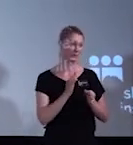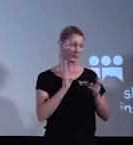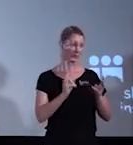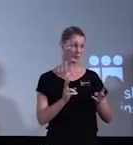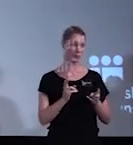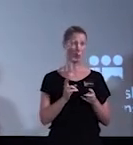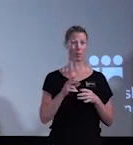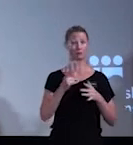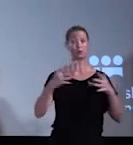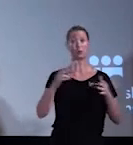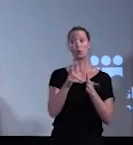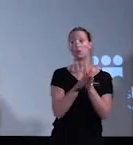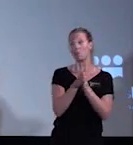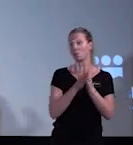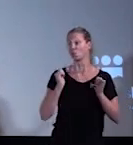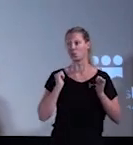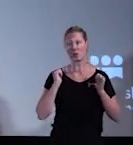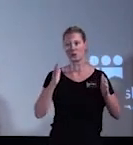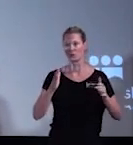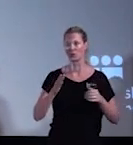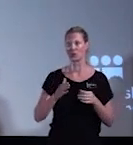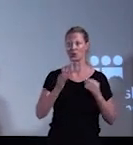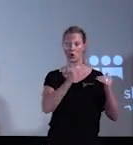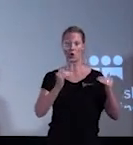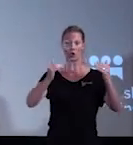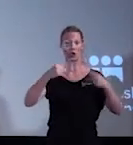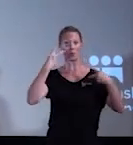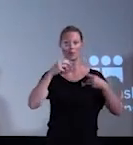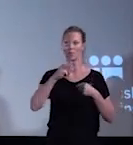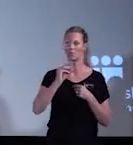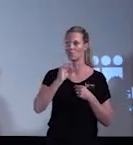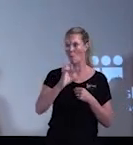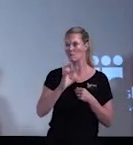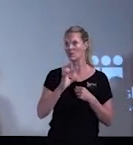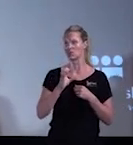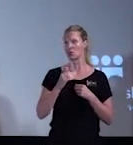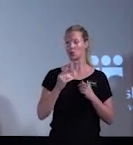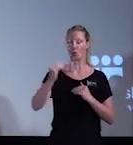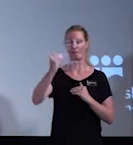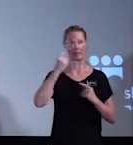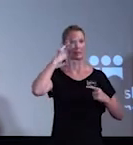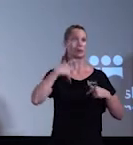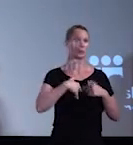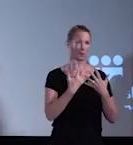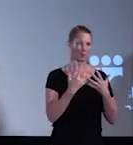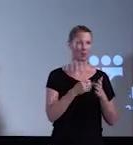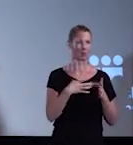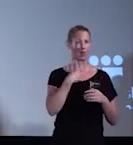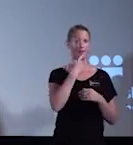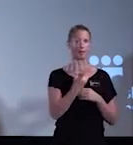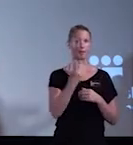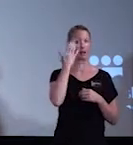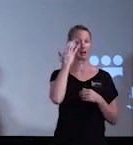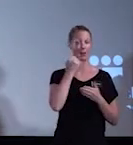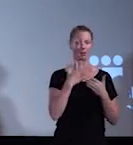är den stora utmaningen. Och det är klart att en höjning av biografmomsen gör ju att det blir ännu mindre kultur. Därför att man säger att man